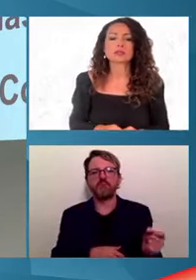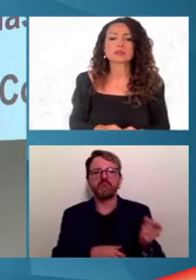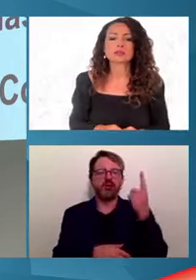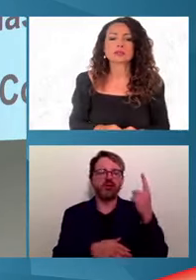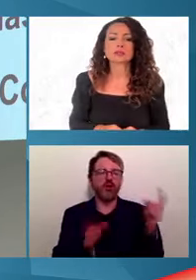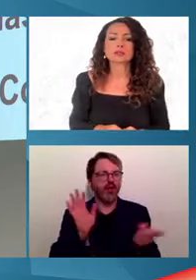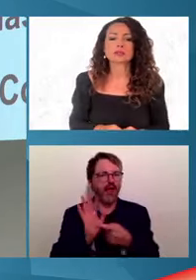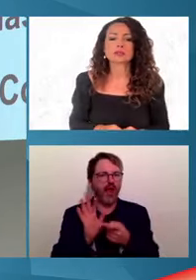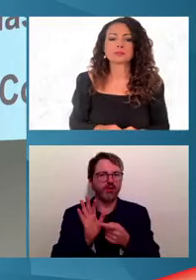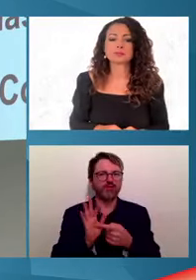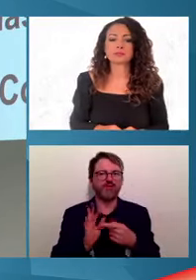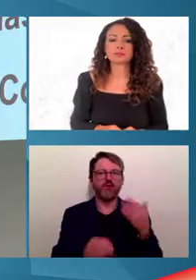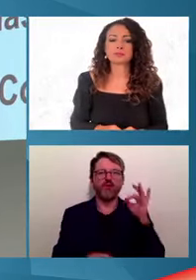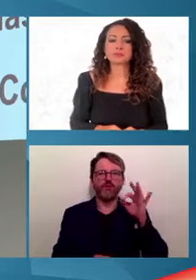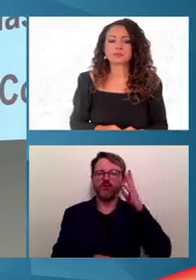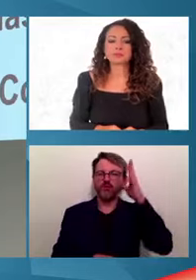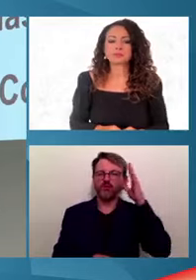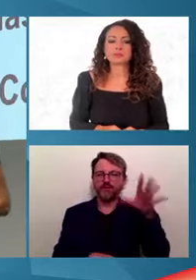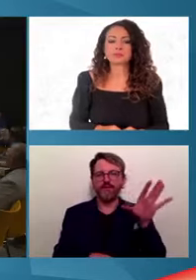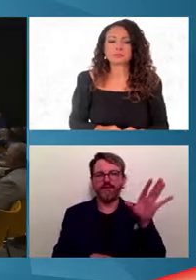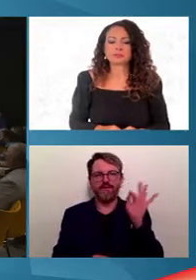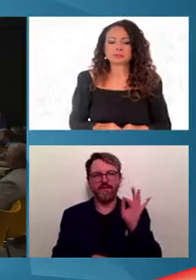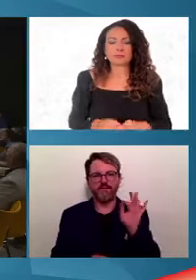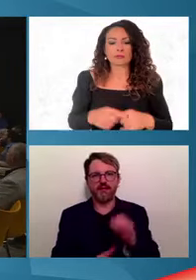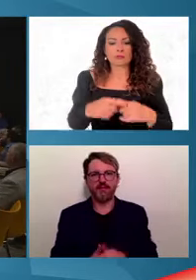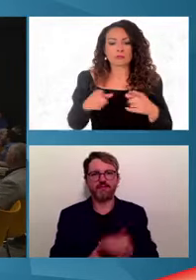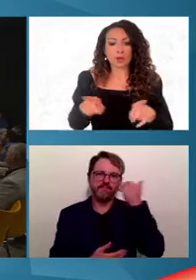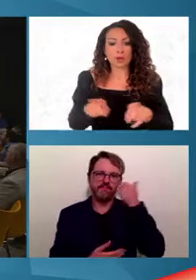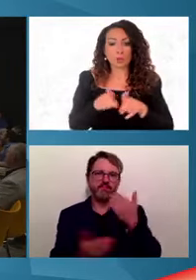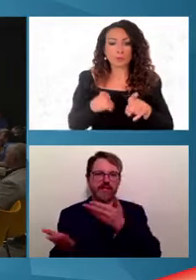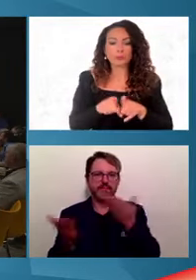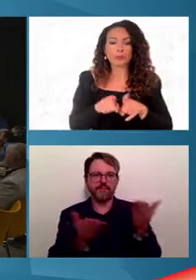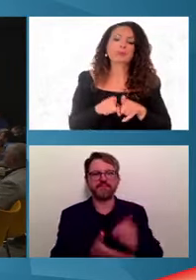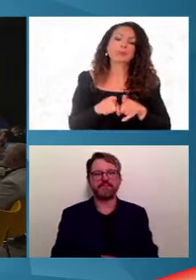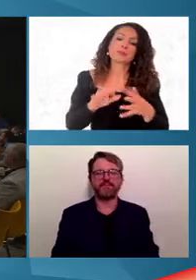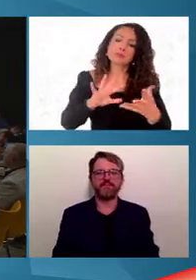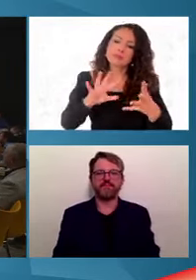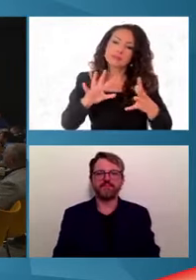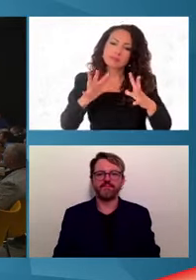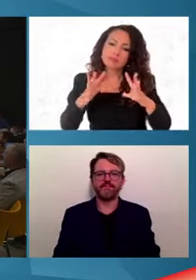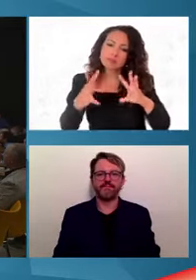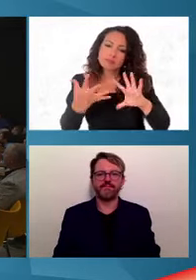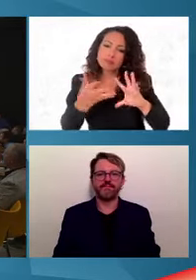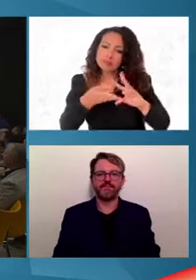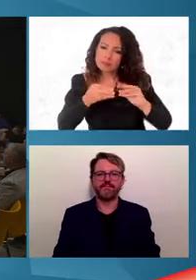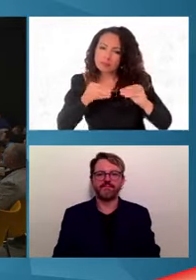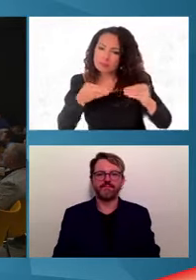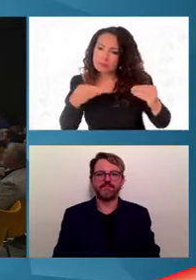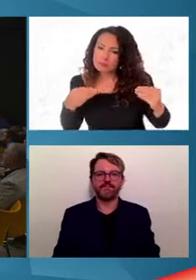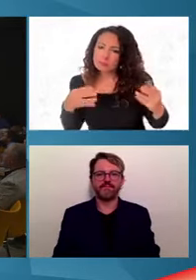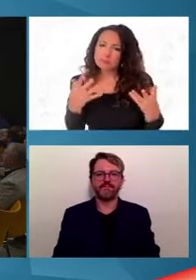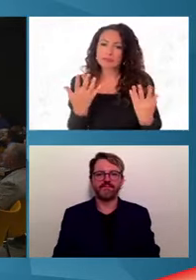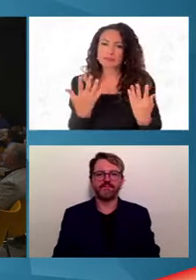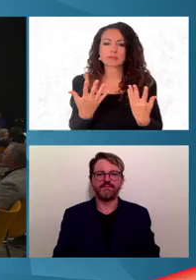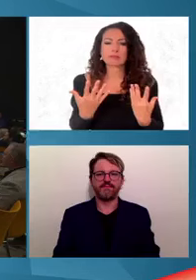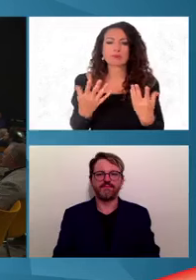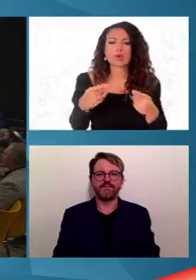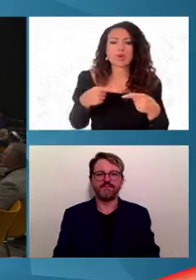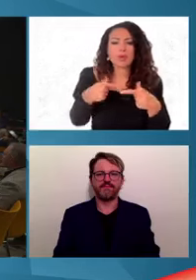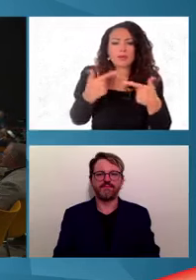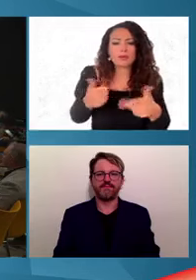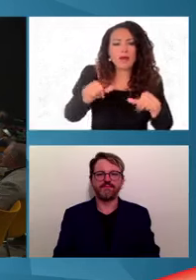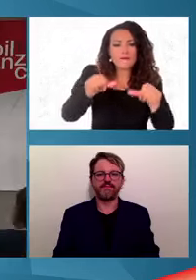Herausforderungen auch für die Zukunft gewählt haben. Bitte sehr. Dankeschön. Ich wünsche auch von meiner Seite